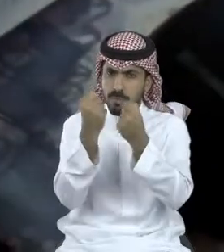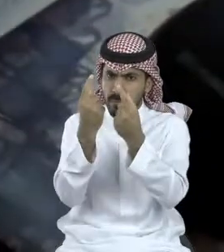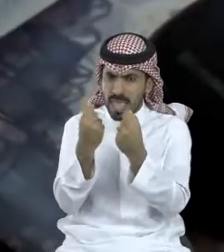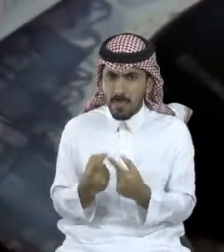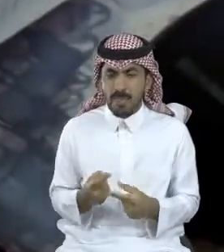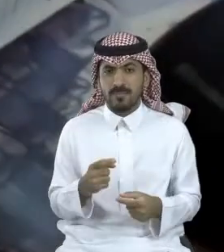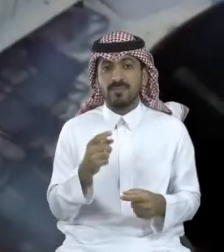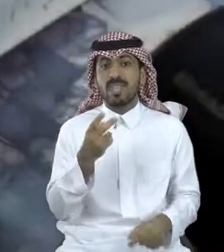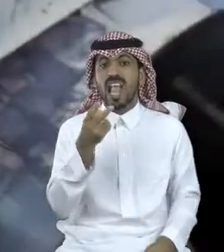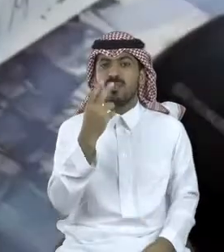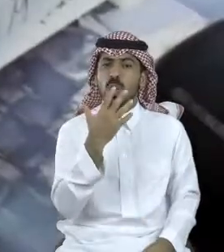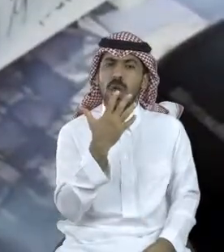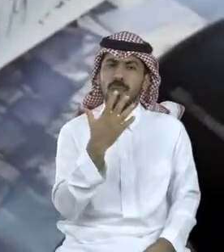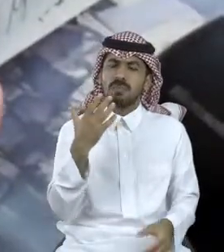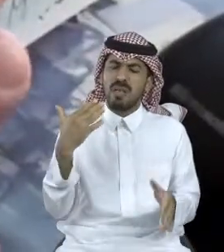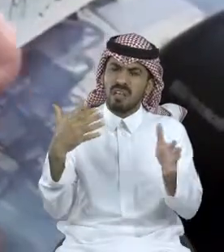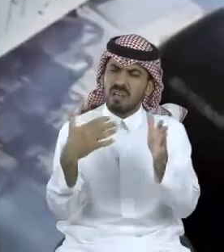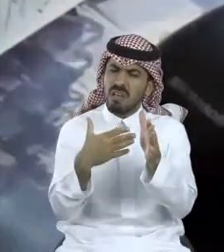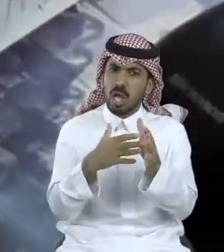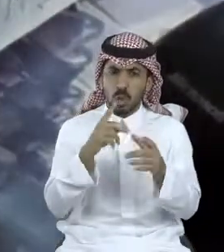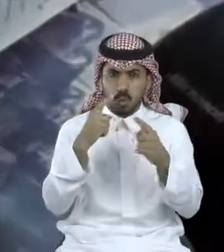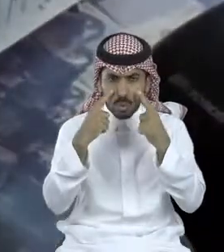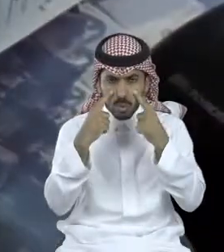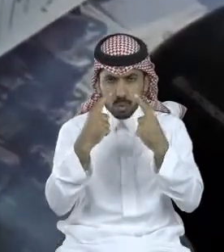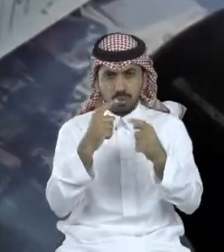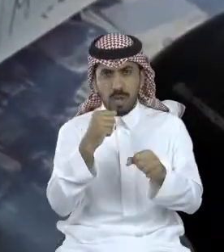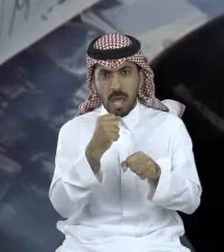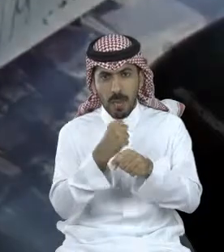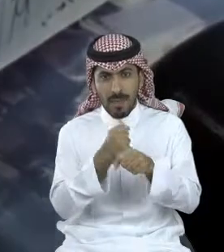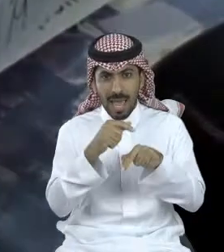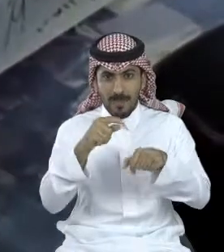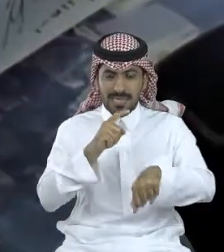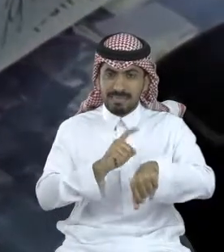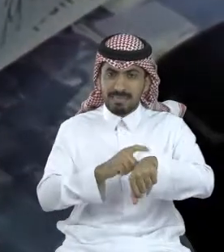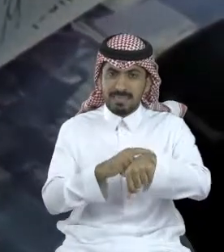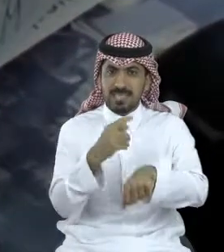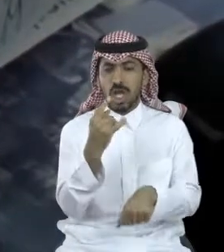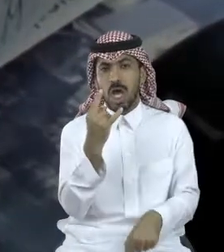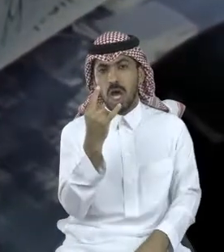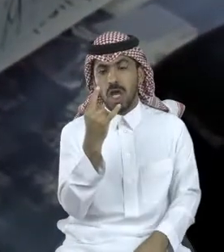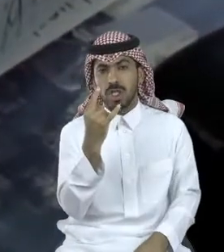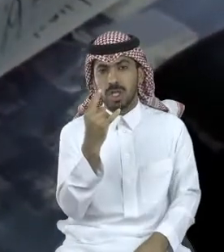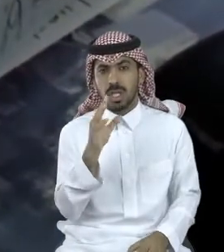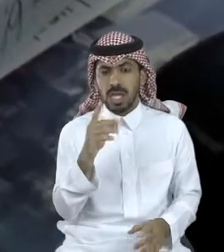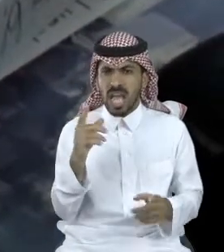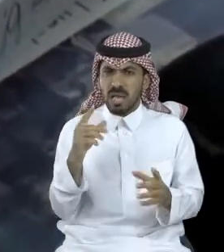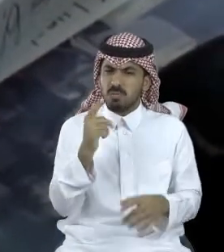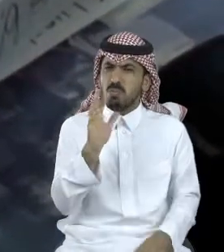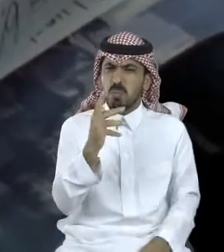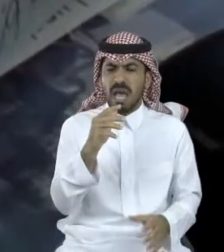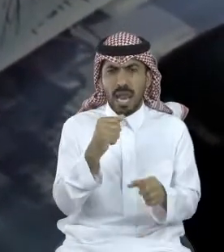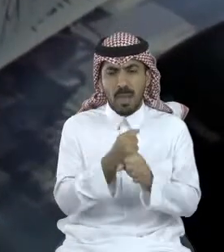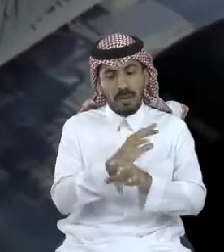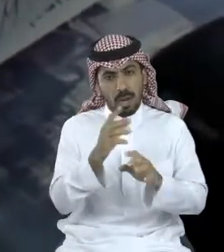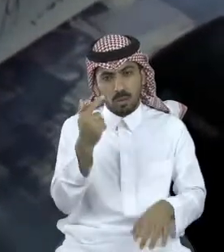100%. 2500 تعني وصلت حد الكالوريز اليومي حقي لو وصلت 2500. اذا الحين الساعه 10:30 الصبح وتقريبا خلصت نصها، ما ادري ايش